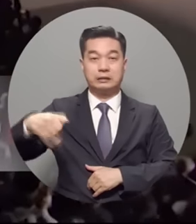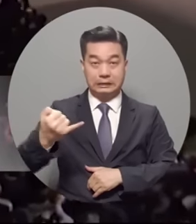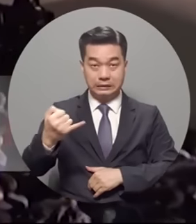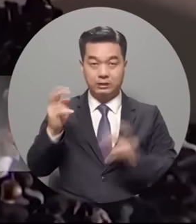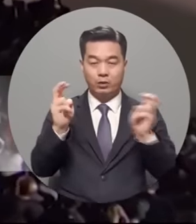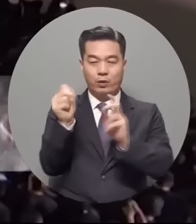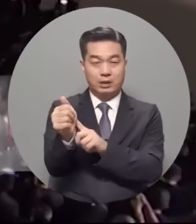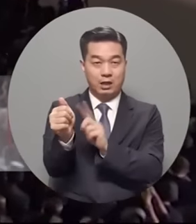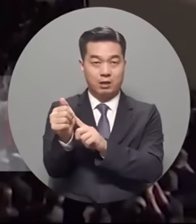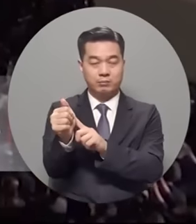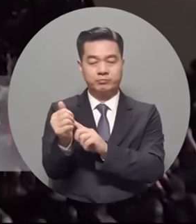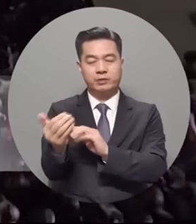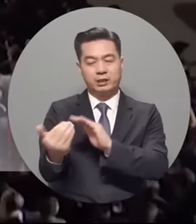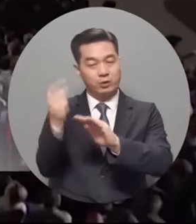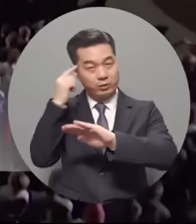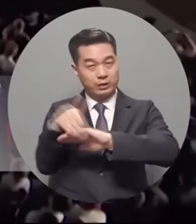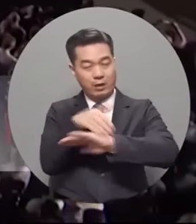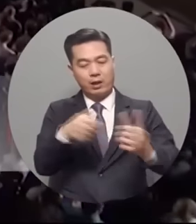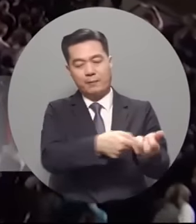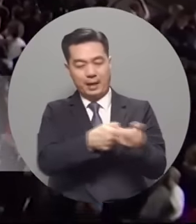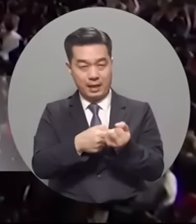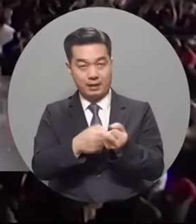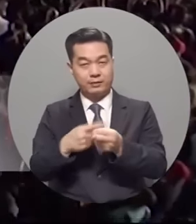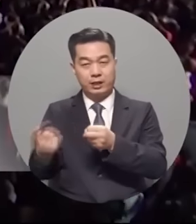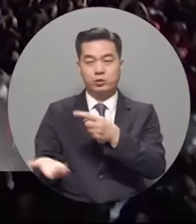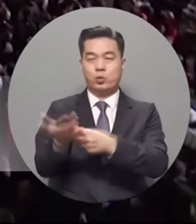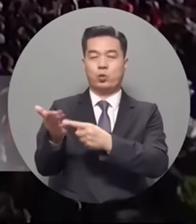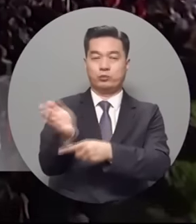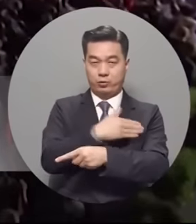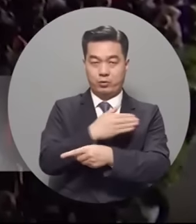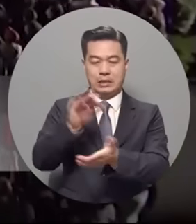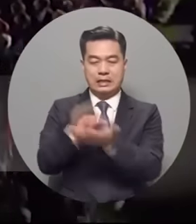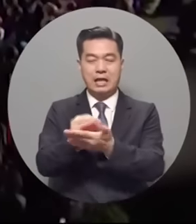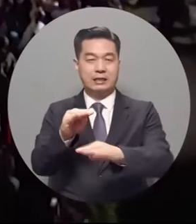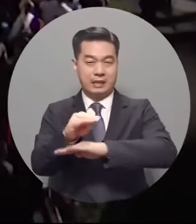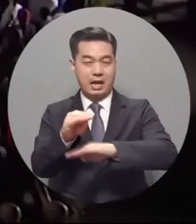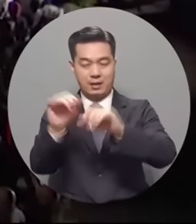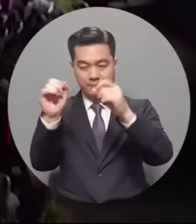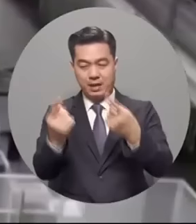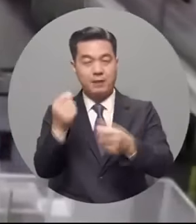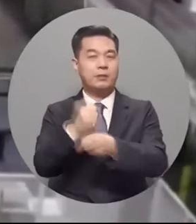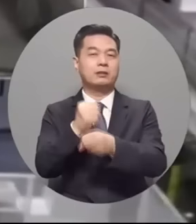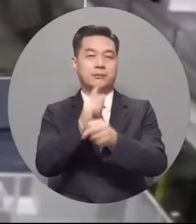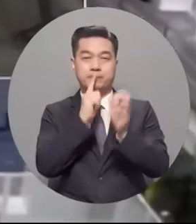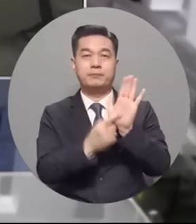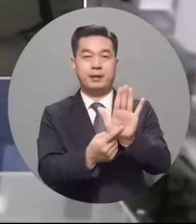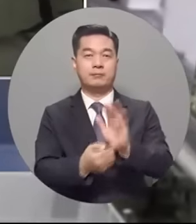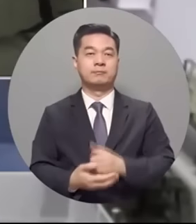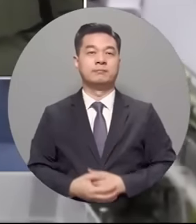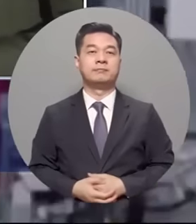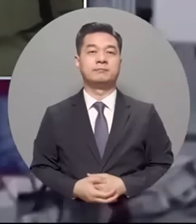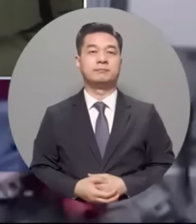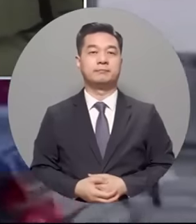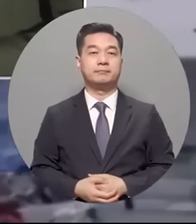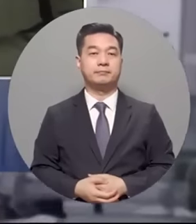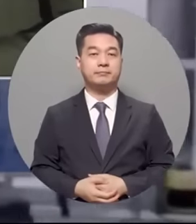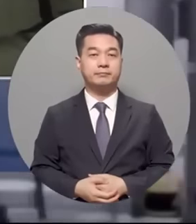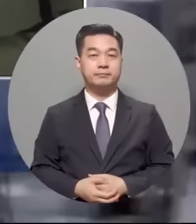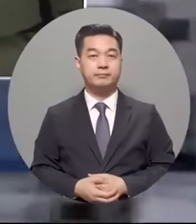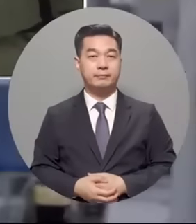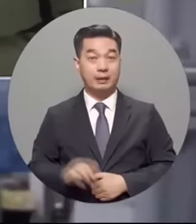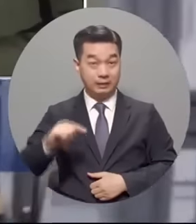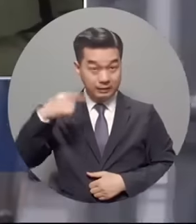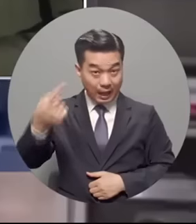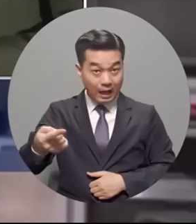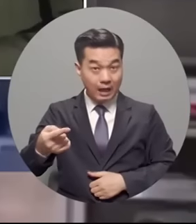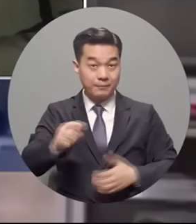앞당겨 내년 초부터 저가형 모델을 생산하겠다고 공개했습니다. We'll use aspects of the next generation platform